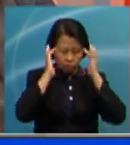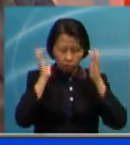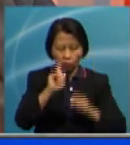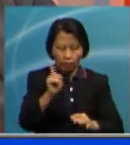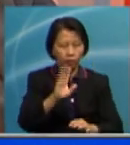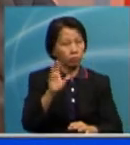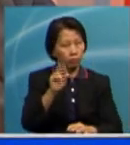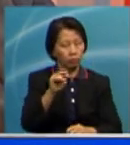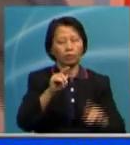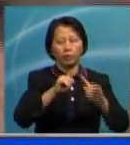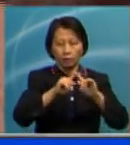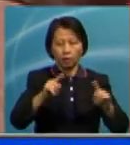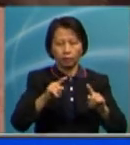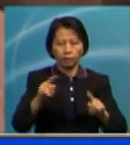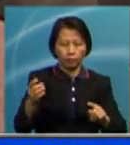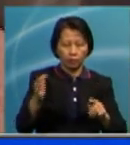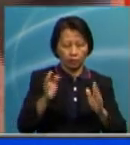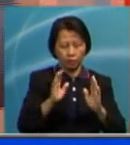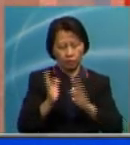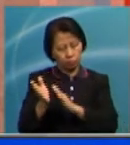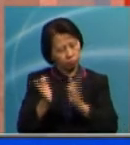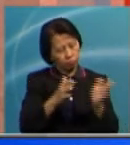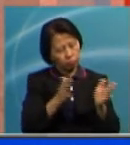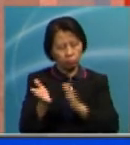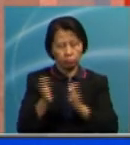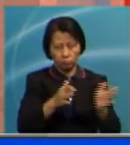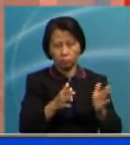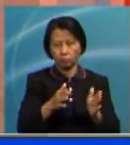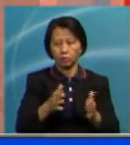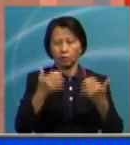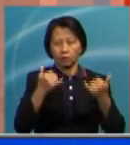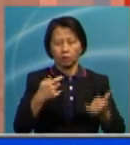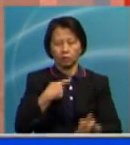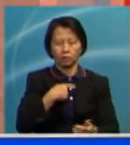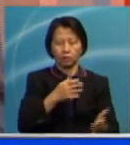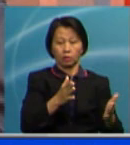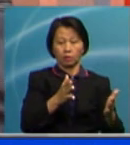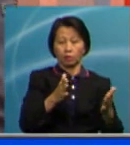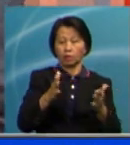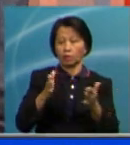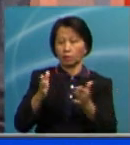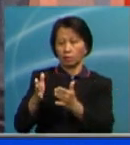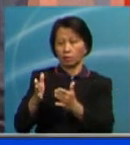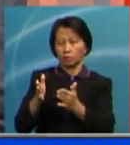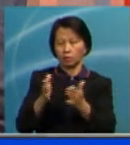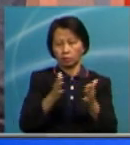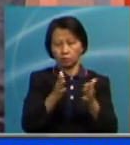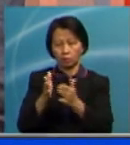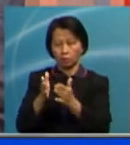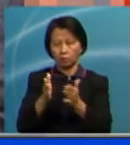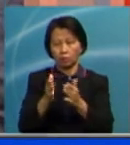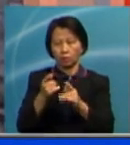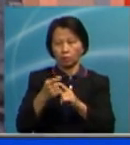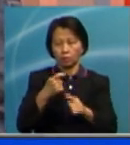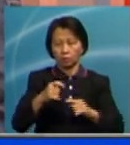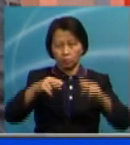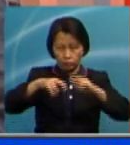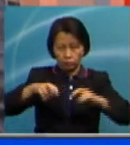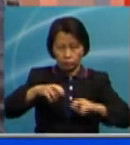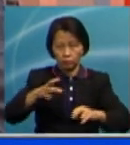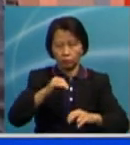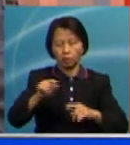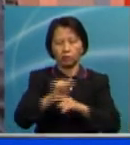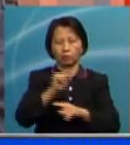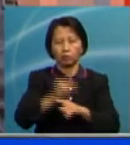mana tapi antara di sini atau di sana sekarang ini kita lebih narrow dan terarah ter narrow dan terarah dari segi siasatan dan juga